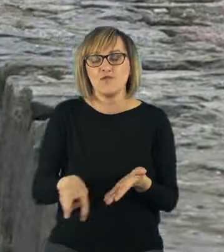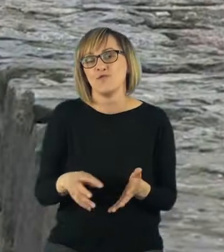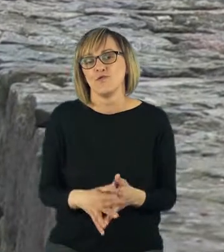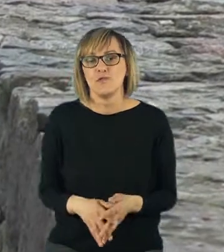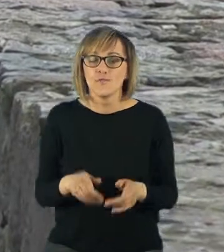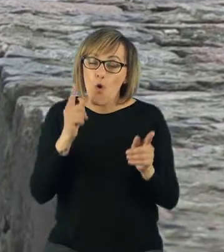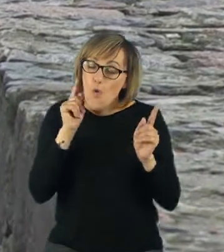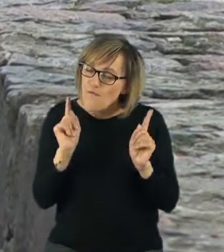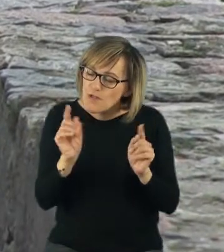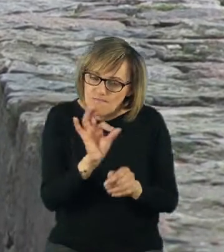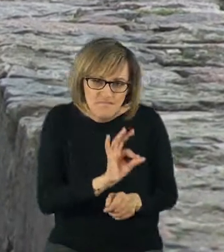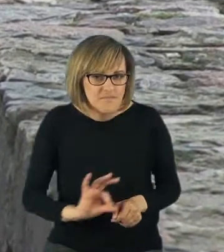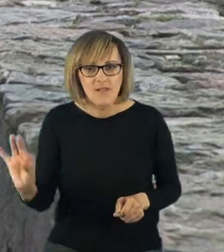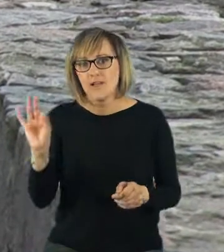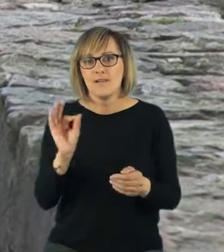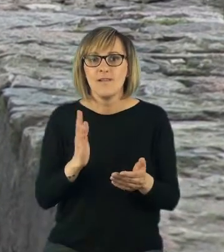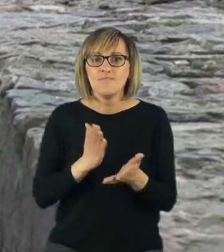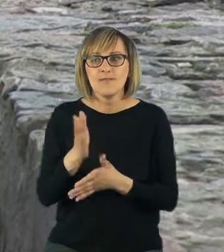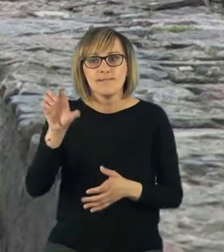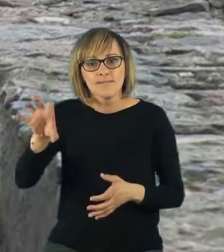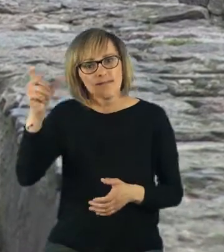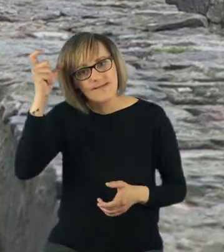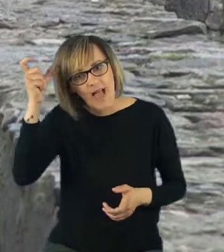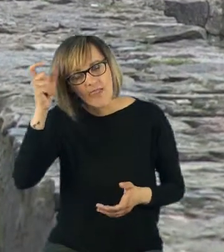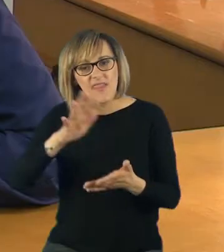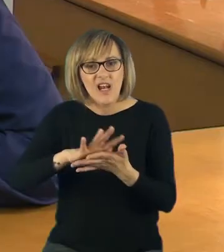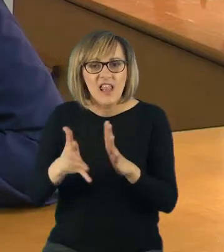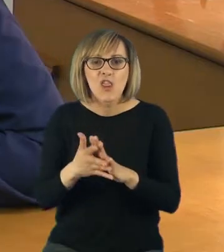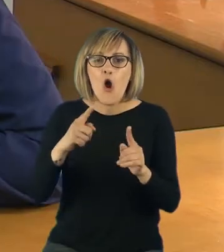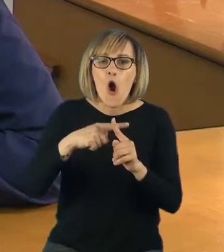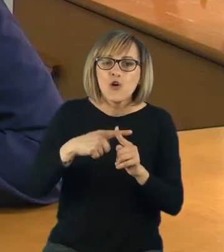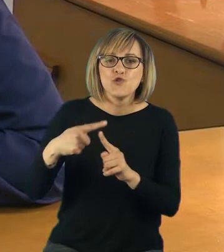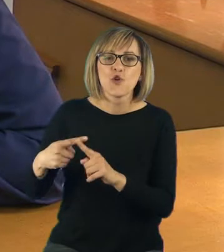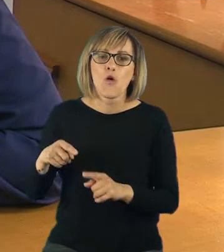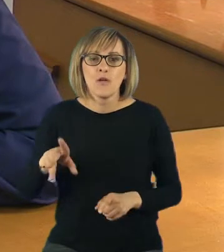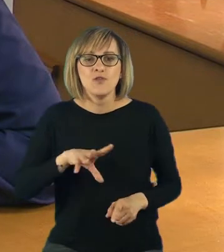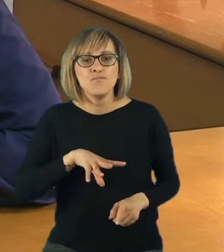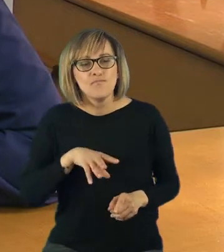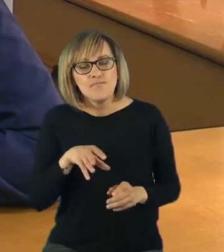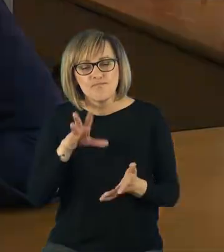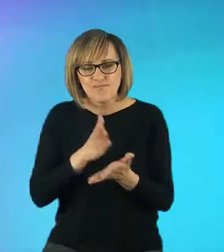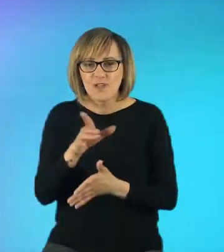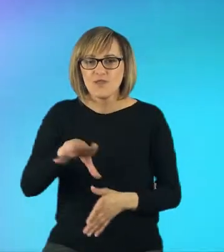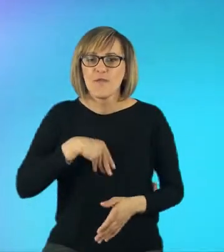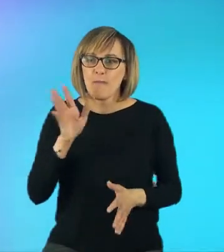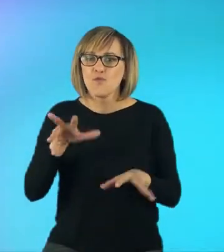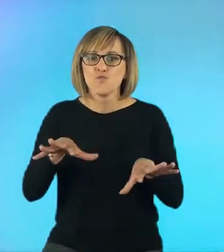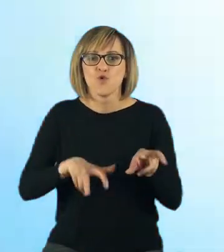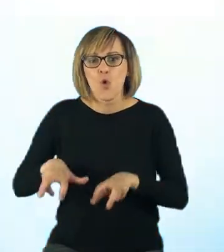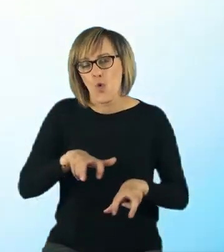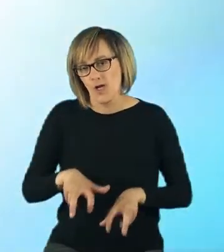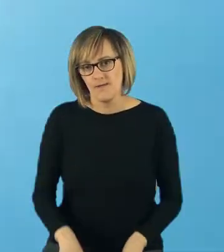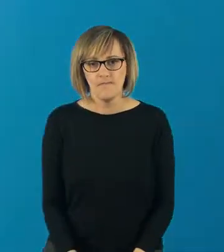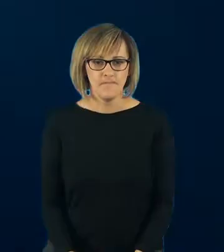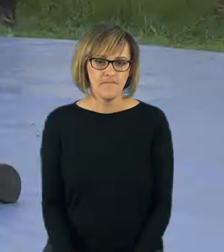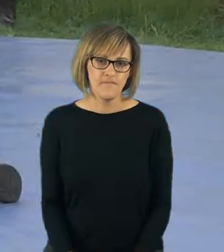uwagę szczególnie przy centrach handlowych, bazarach, kościołach, gdzie tych ludzi na pewno w okresie świątecznym będzie znacznie więcej.